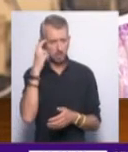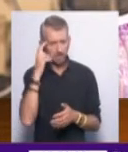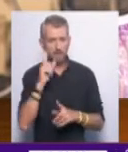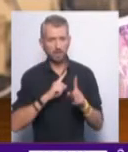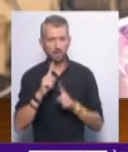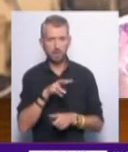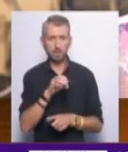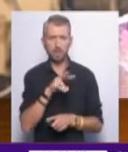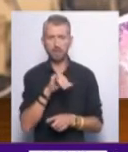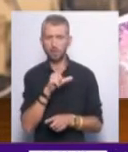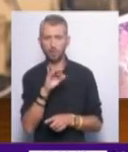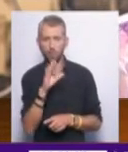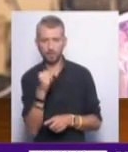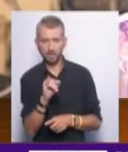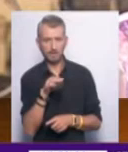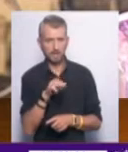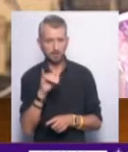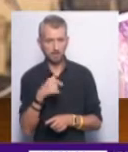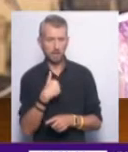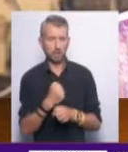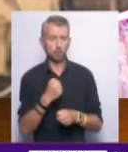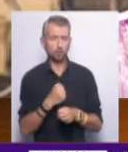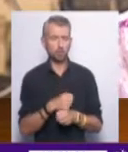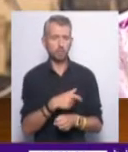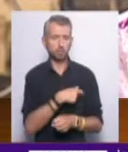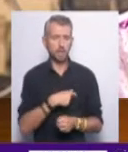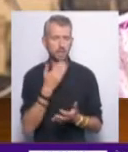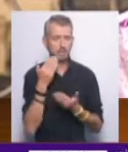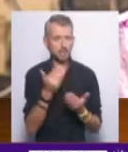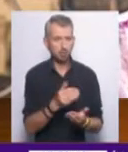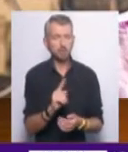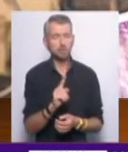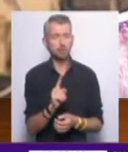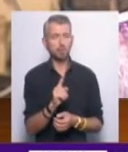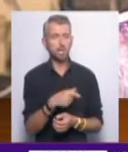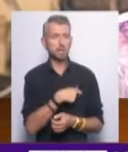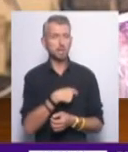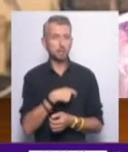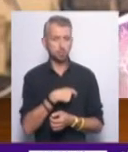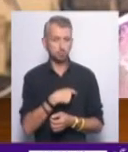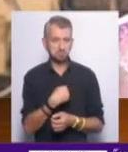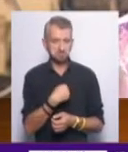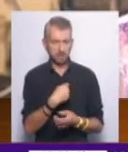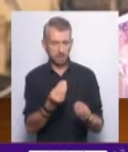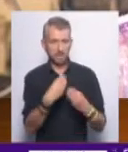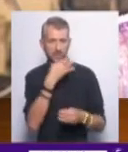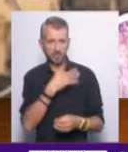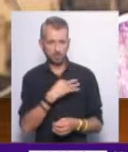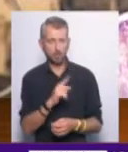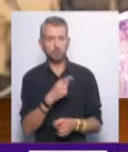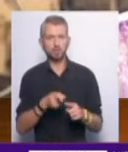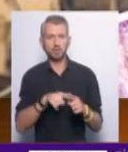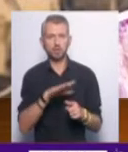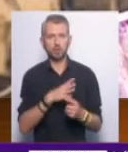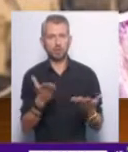Тетяні Івановні. Я зроблю депутатський запит для того, щоб вже і депутату надали відповідь. Угу. Щоб це була